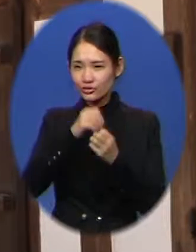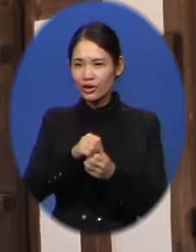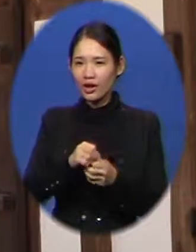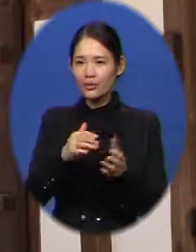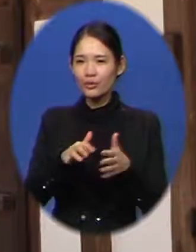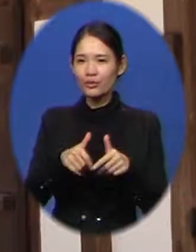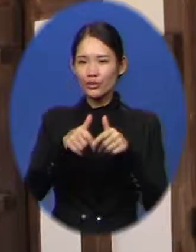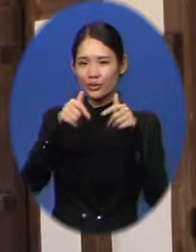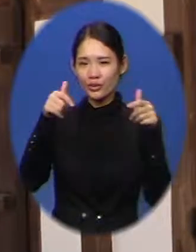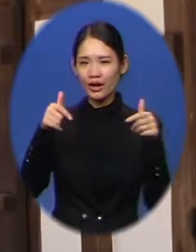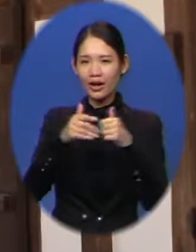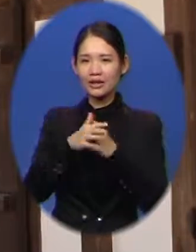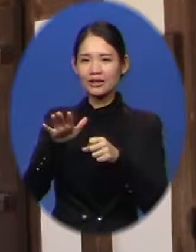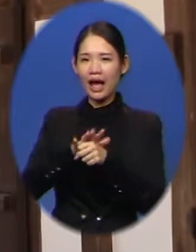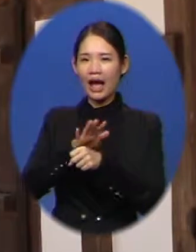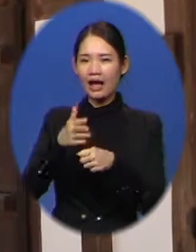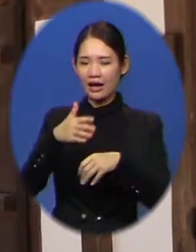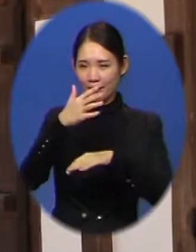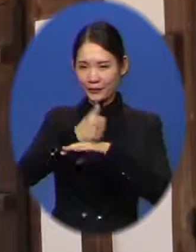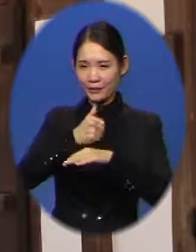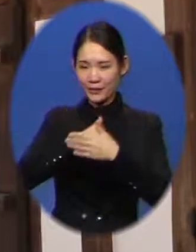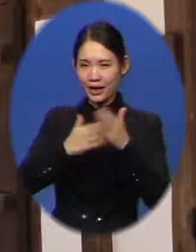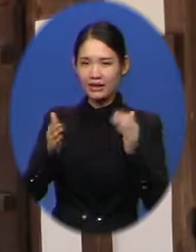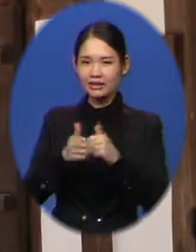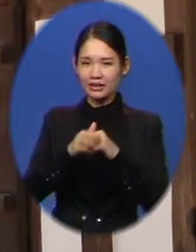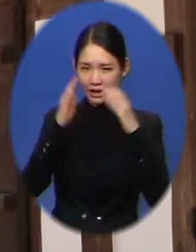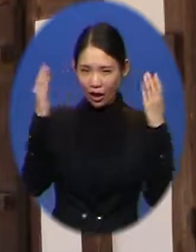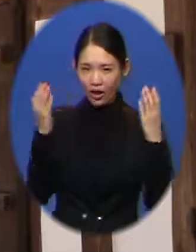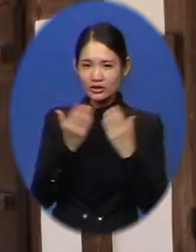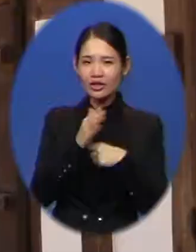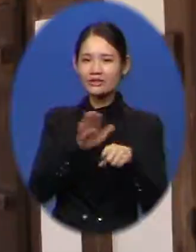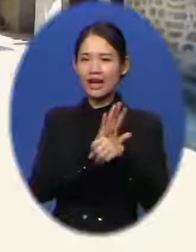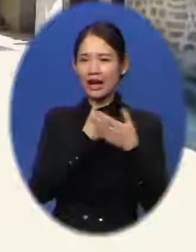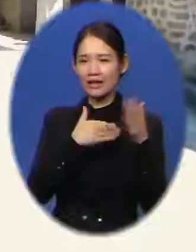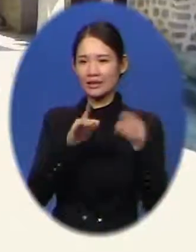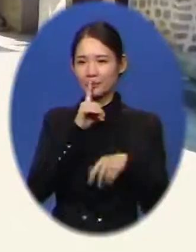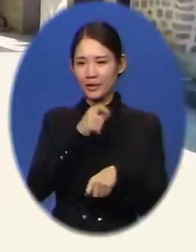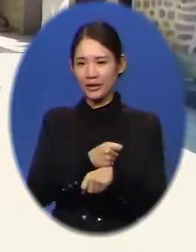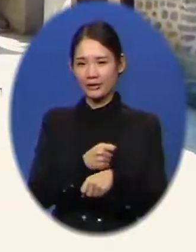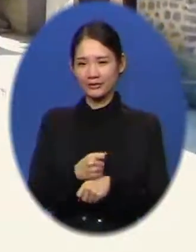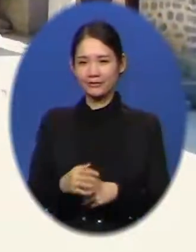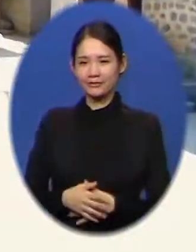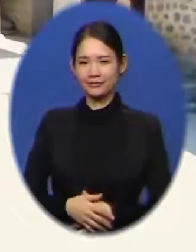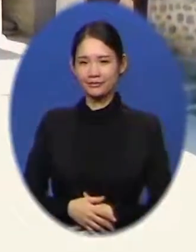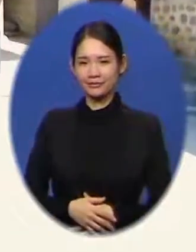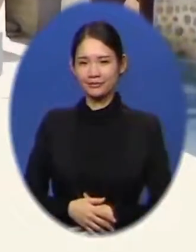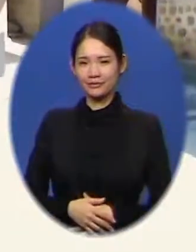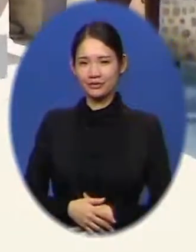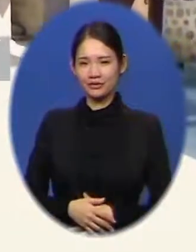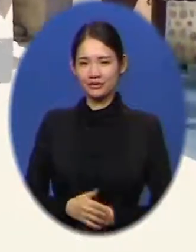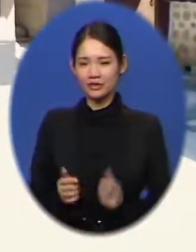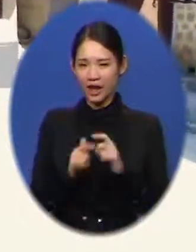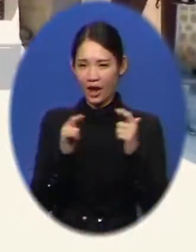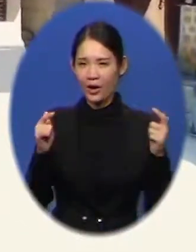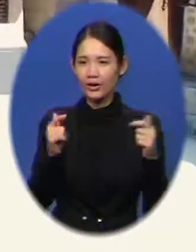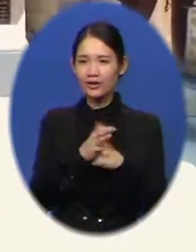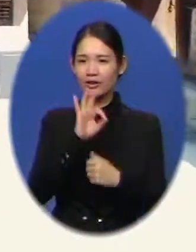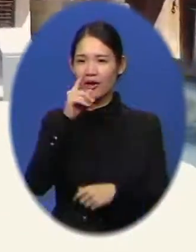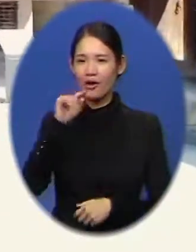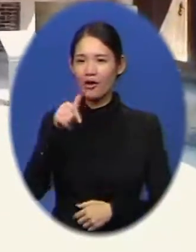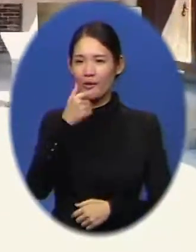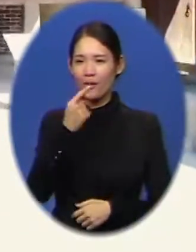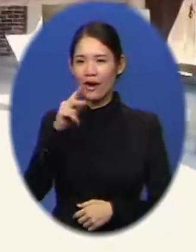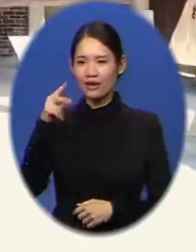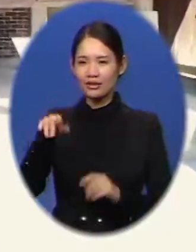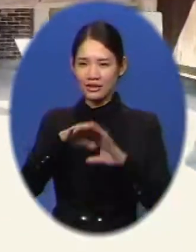되면서 사랑채. 여기는 전체적으로 사랑채예요. 특히나 이제 여기 열화당은 이 사랑채 중에서도 이 전체